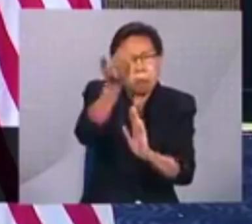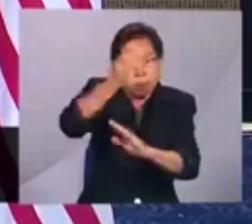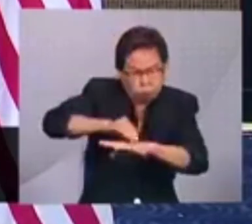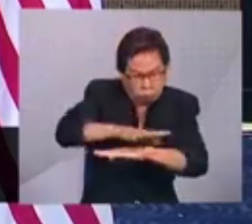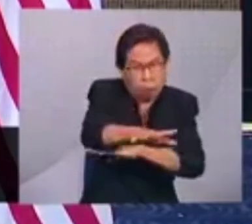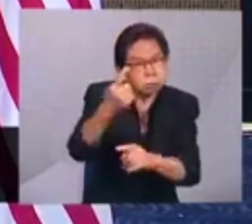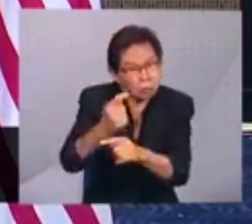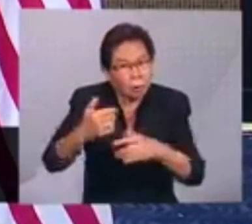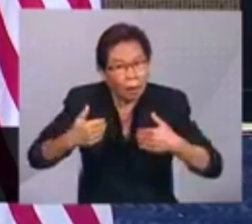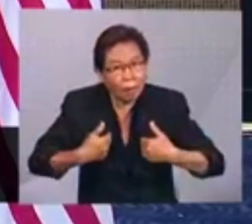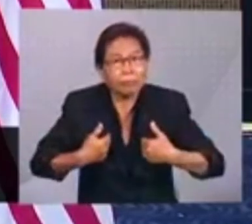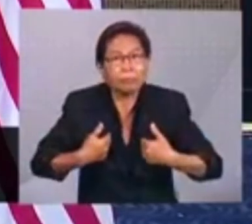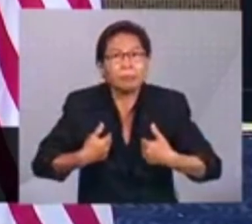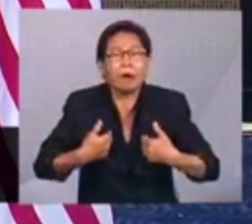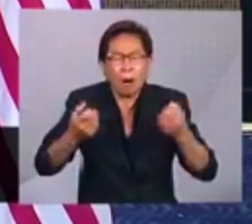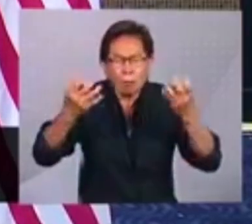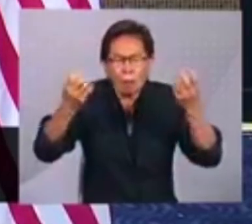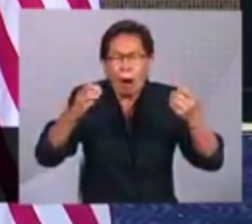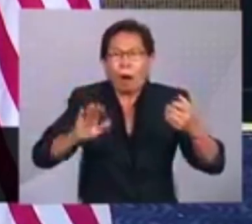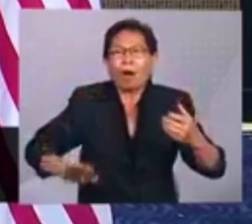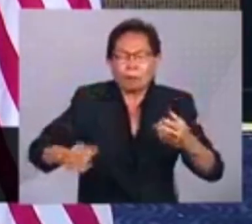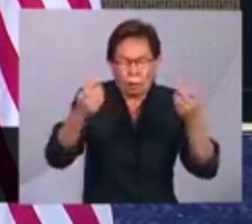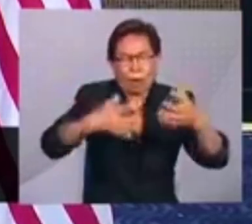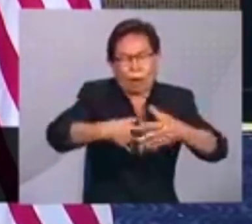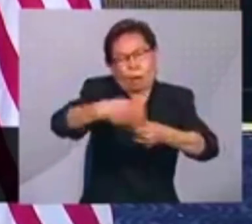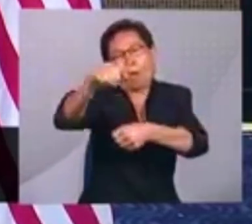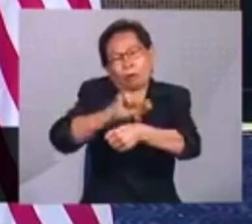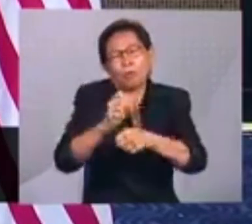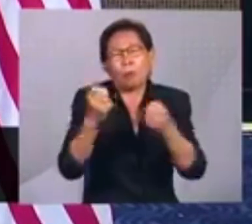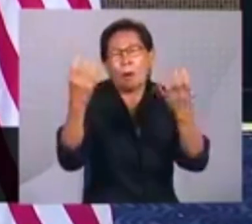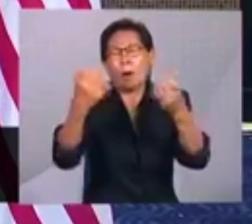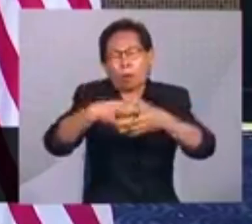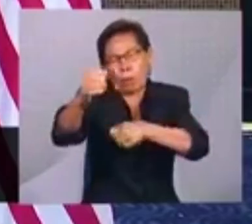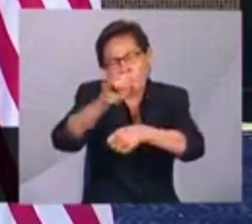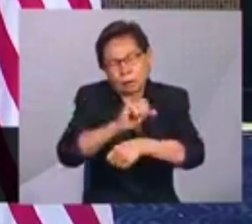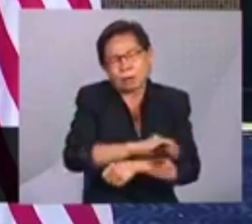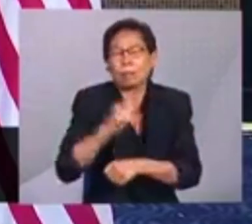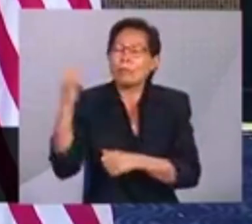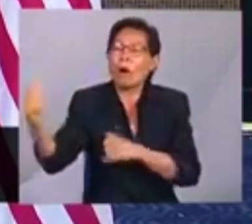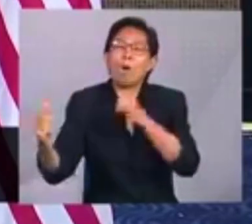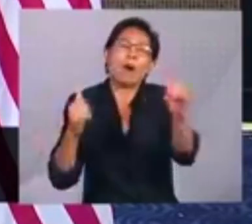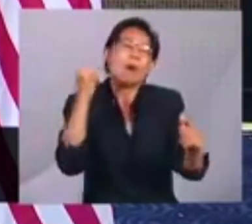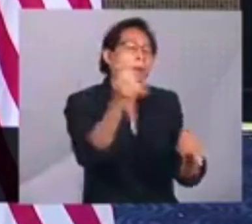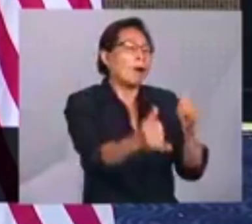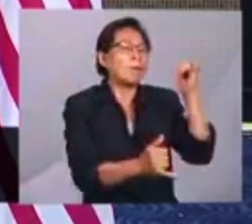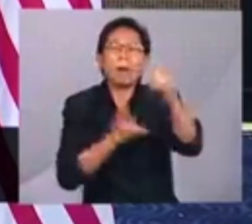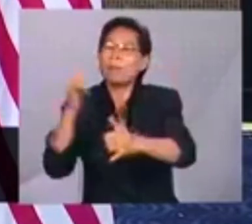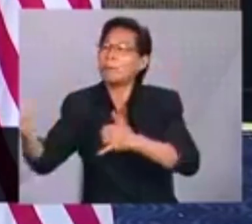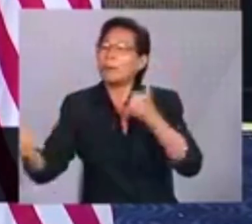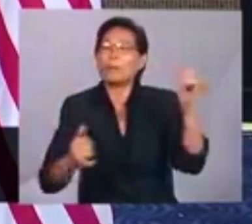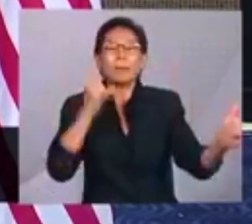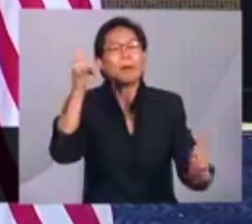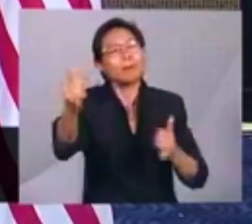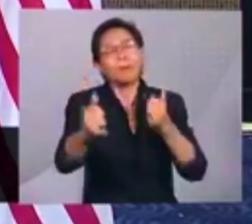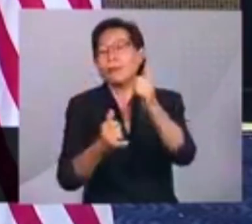pada Hai ramai akan keluar bekerja dan bergerak kesana kesini kesana